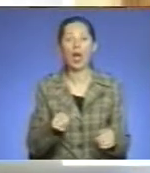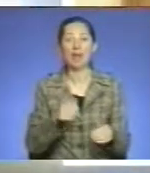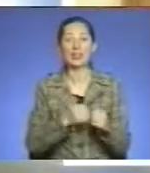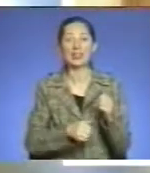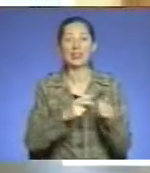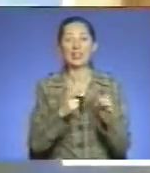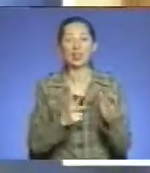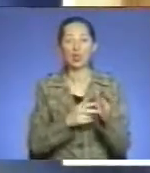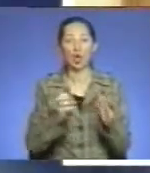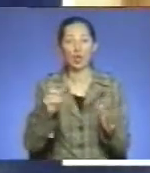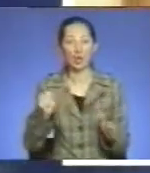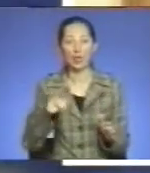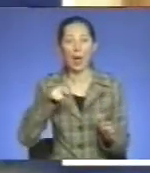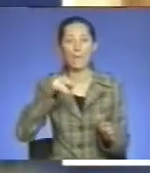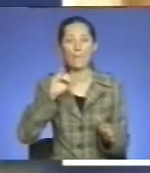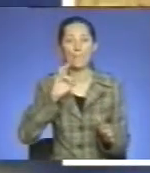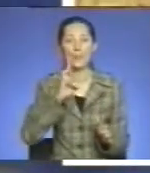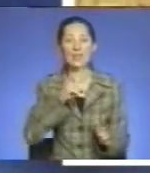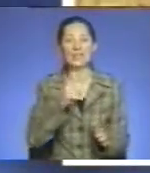рококо Івана Георгія Пінзеля.